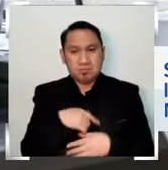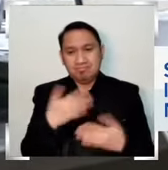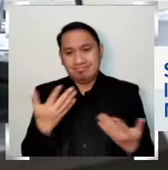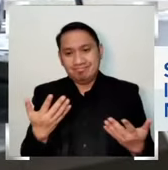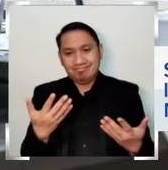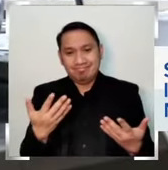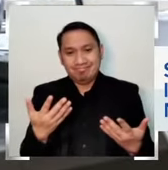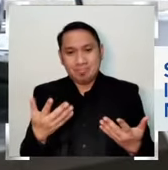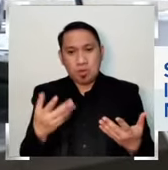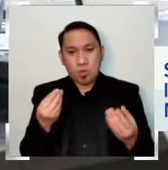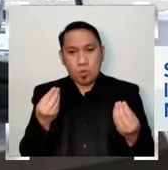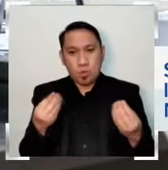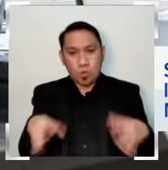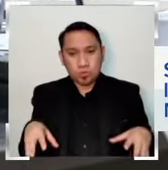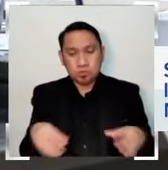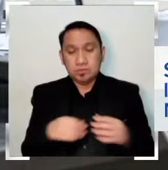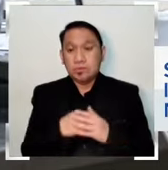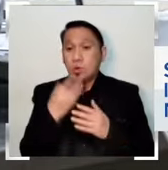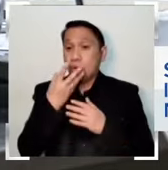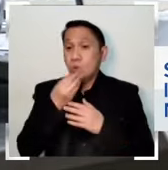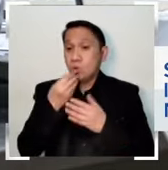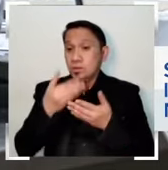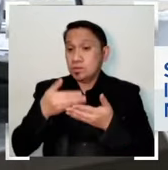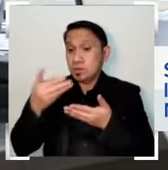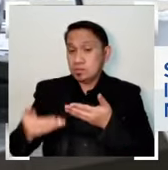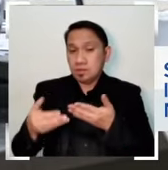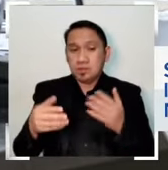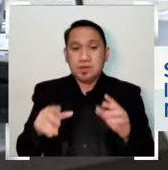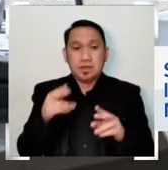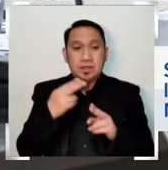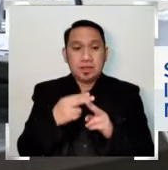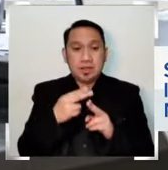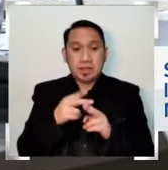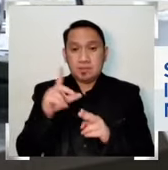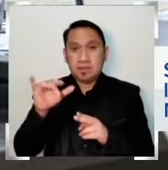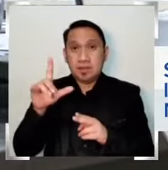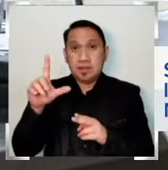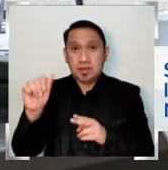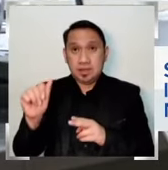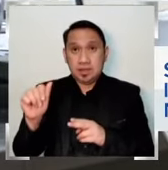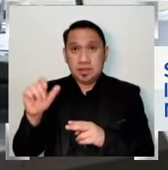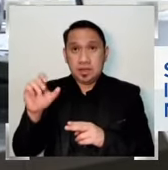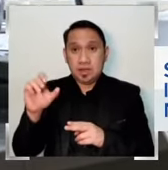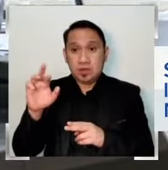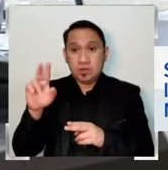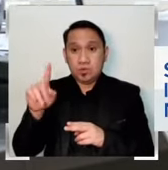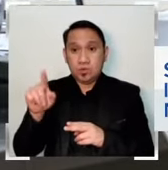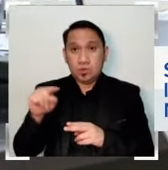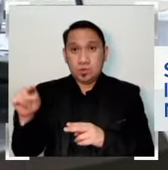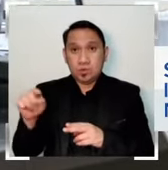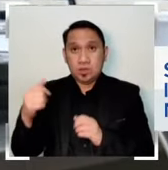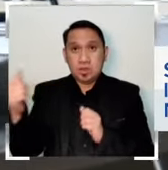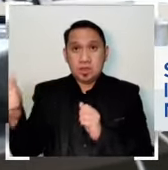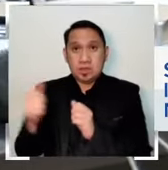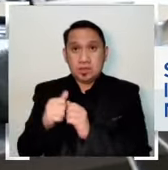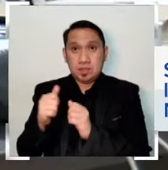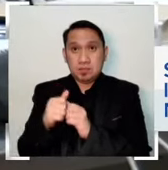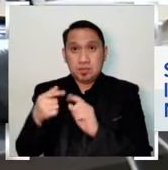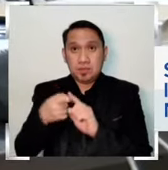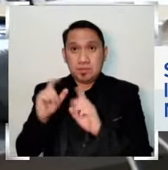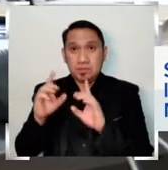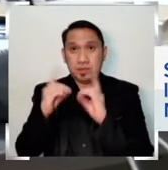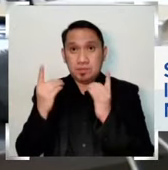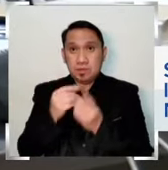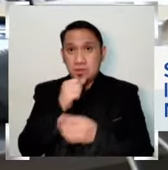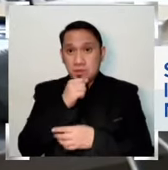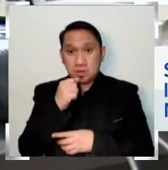niyang bumibili, ang negosyanteng si Lilia Cruz. Kasabwat daw ni Cruz ang ilang taga-Department of Agriculture. Nang tanungin